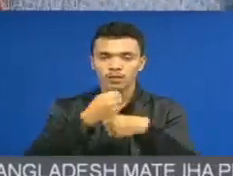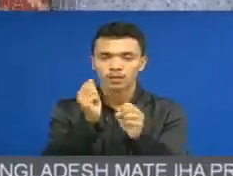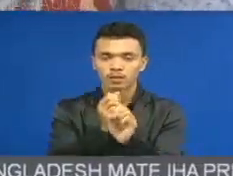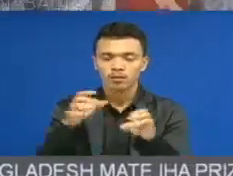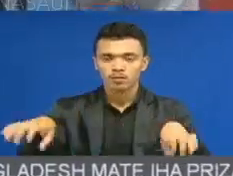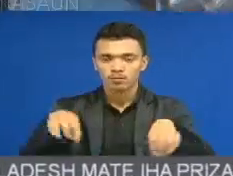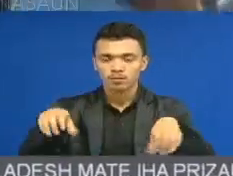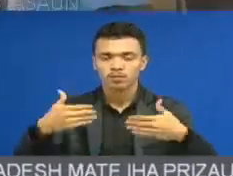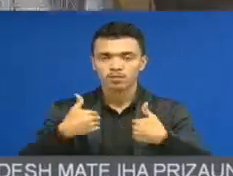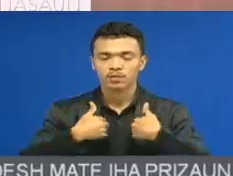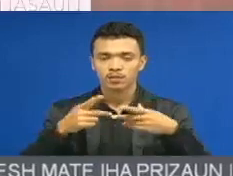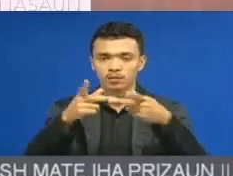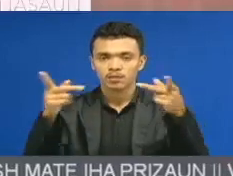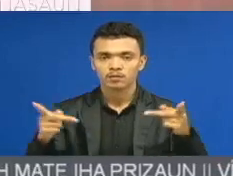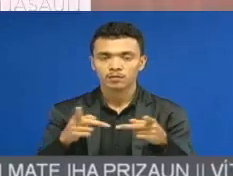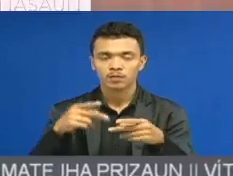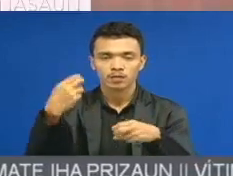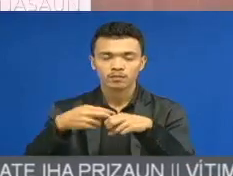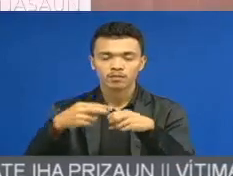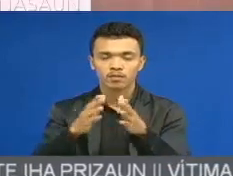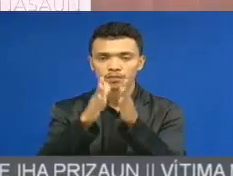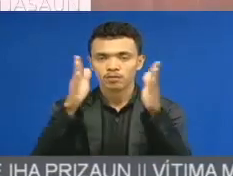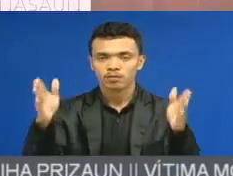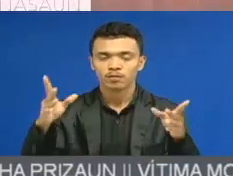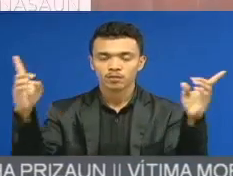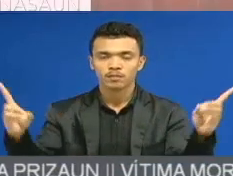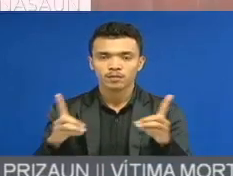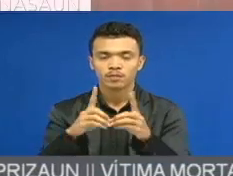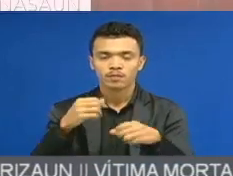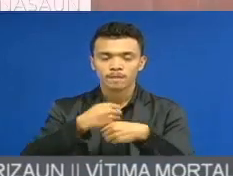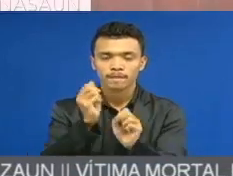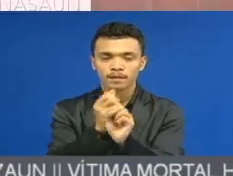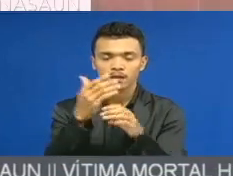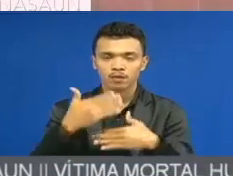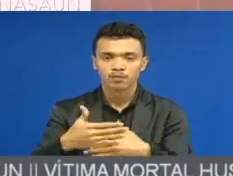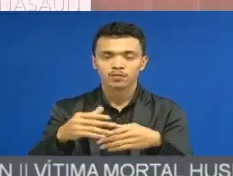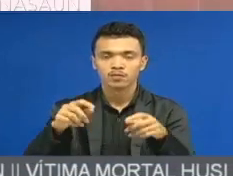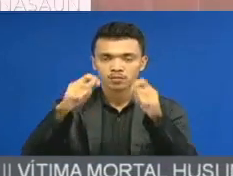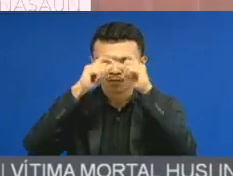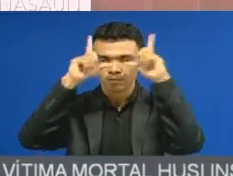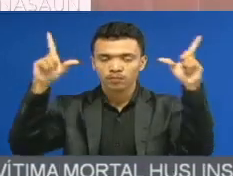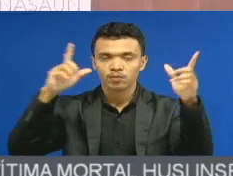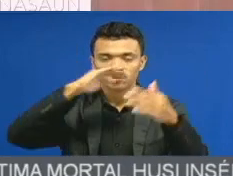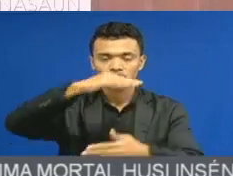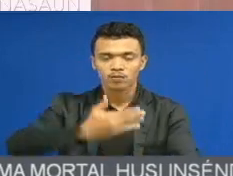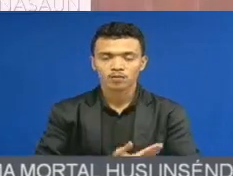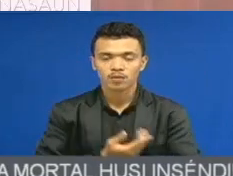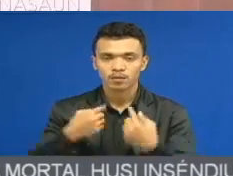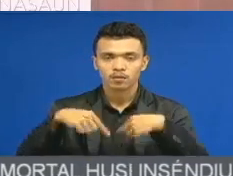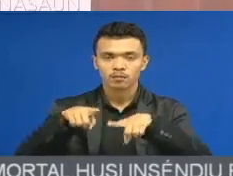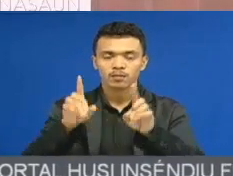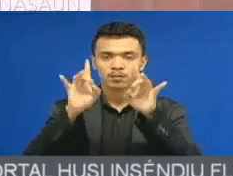terreno. Ini servisu buat nebema kita agora hasor, no? Prosesu ita halau, durante ita halau prosesu mobilizasaun Timor-Leste pastorale koreane, itini problema buat